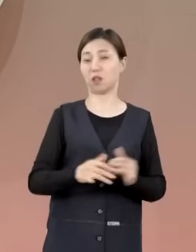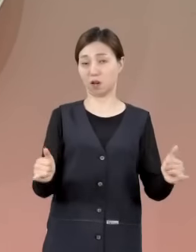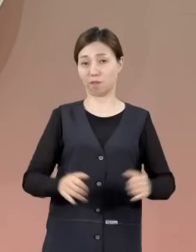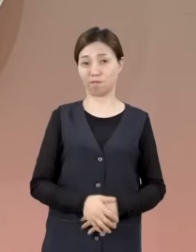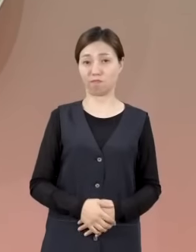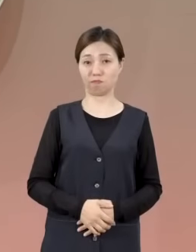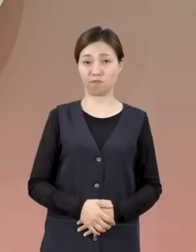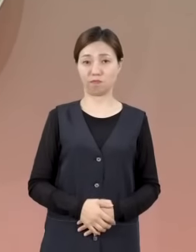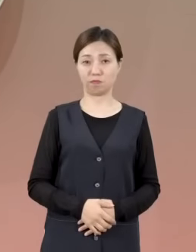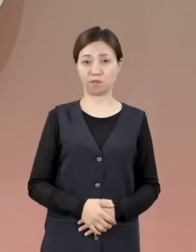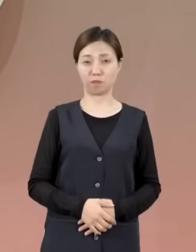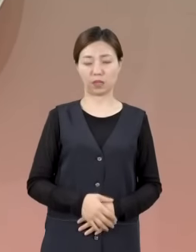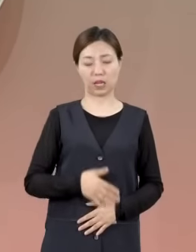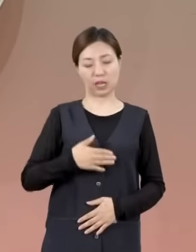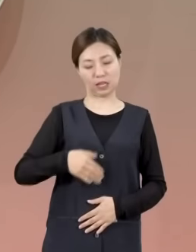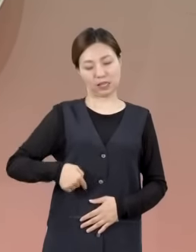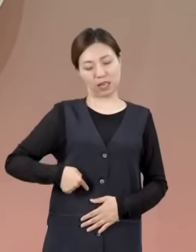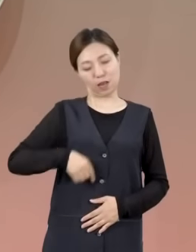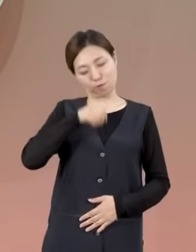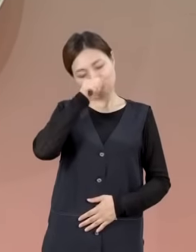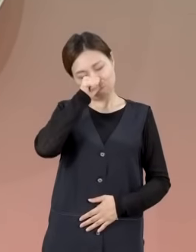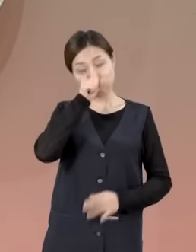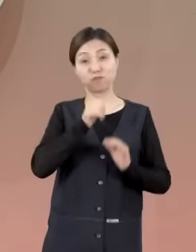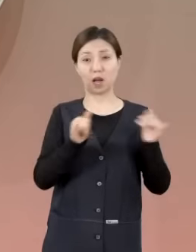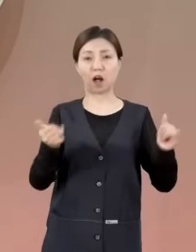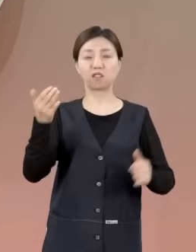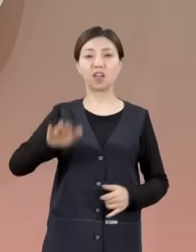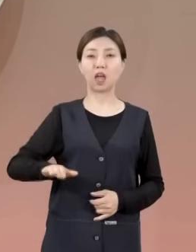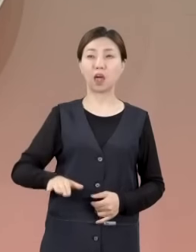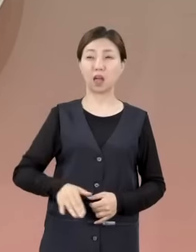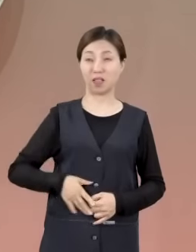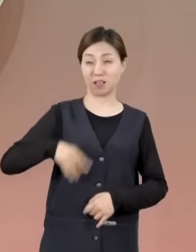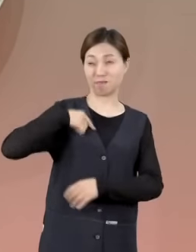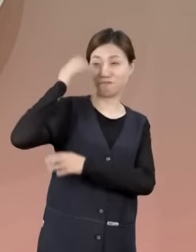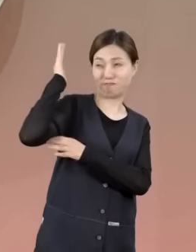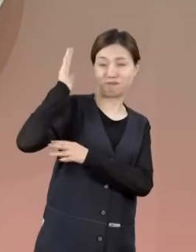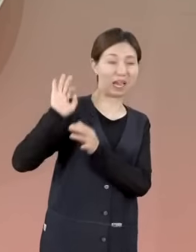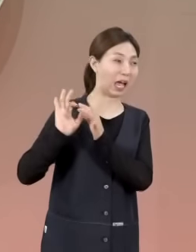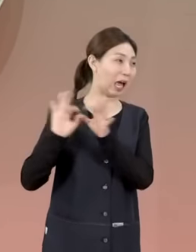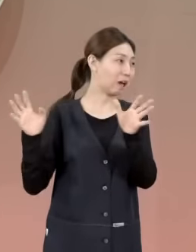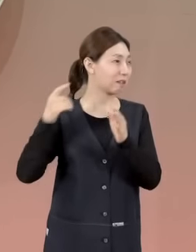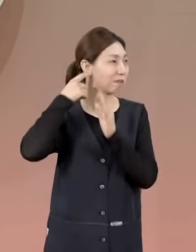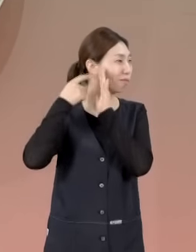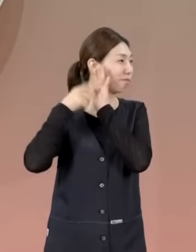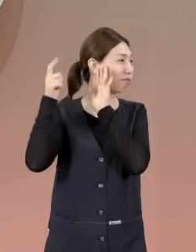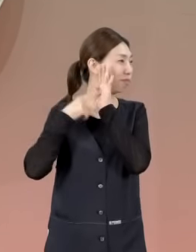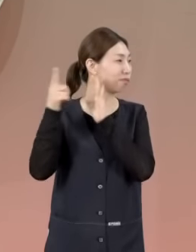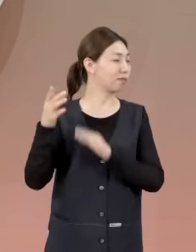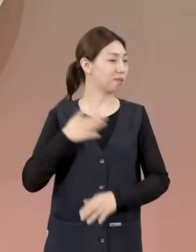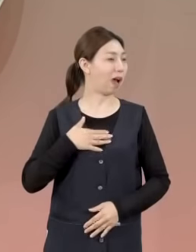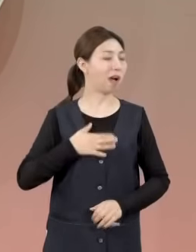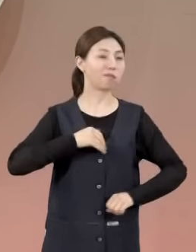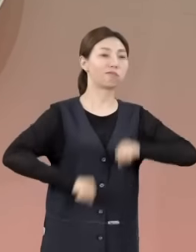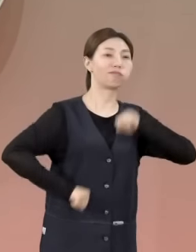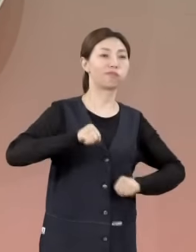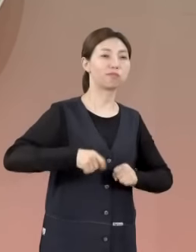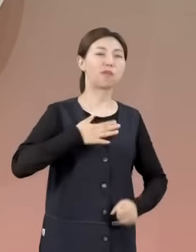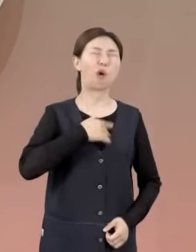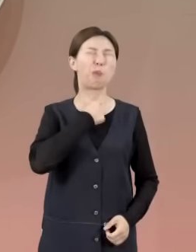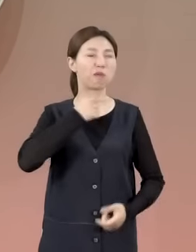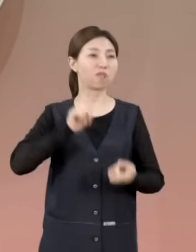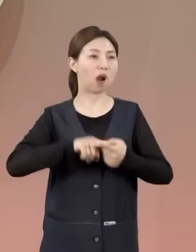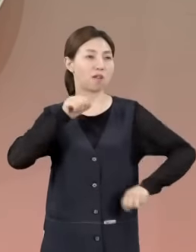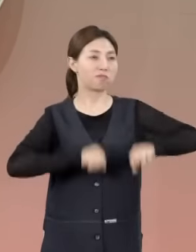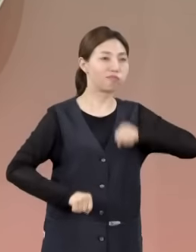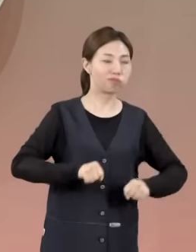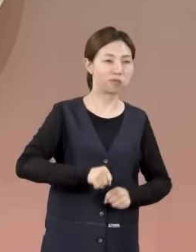심성이 좋은 분들이에요 그런데 이런 말 백날 해 줘도 그냥 한귀로 흘러 버리면서 그냥 자기 하고